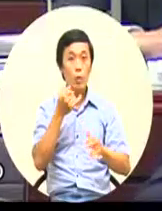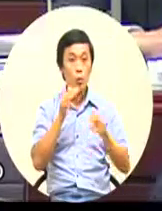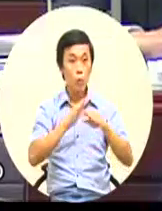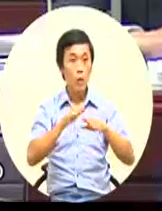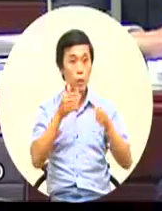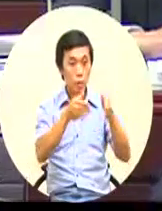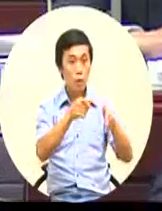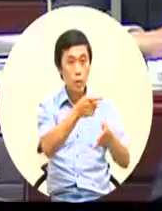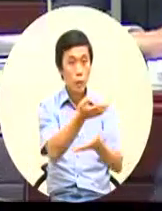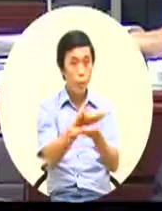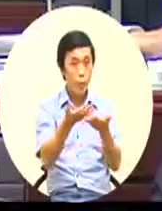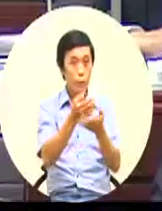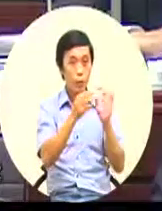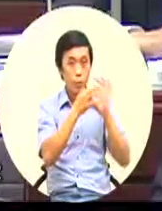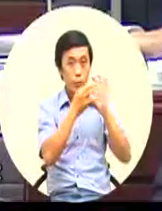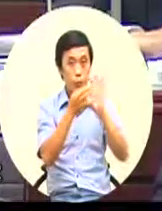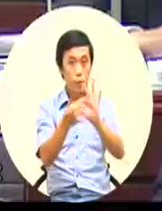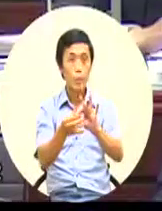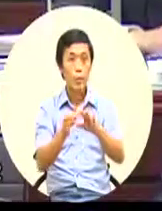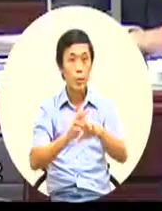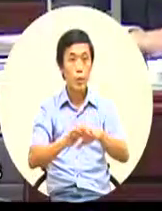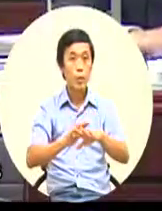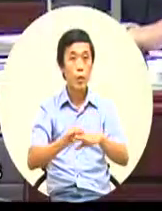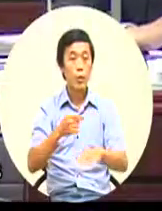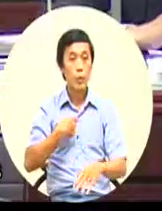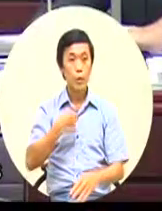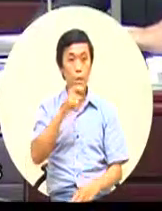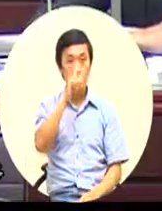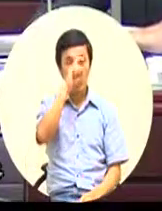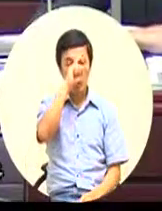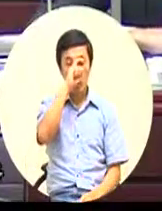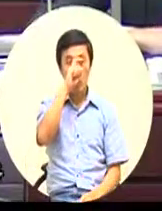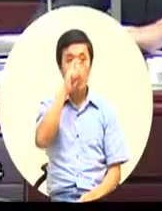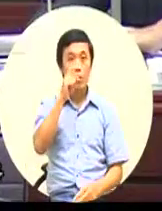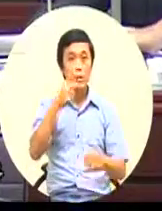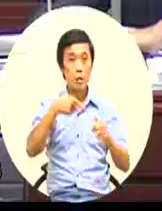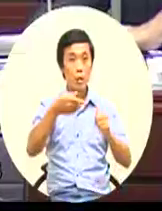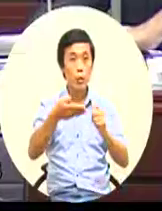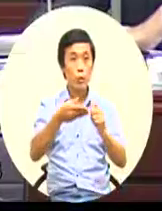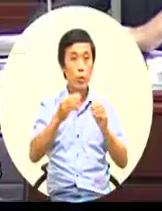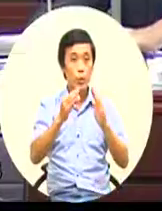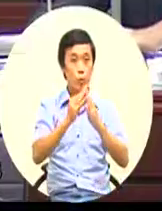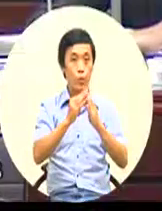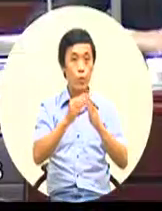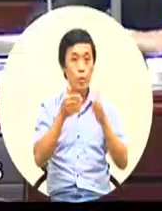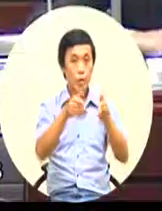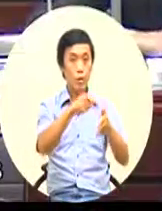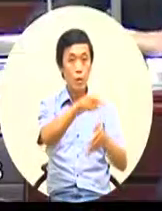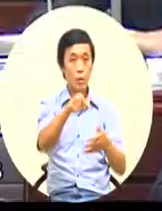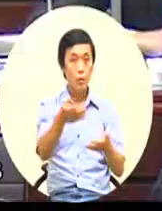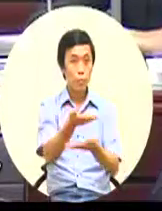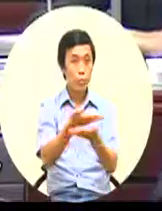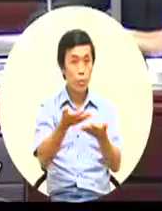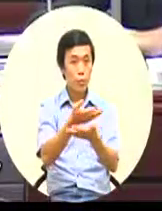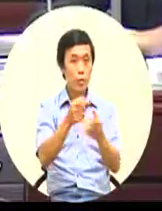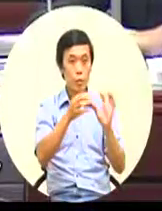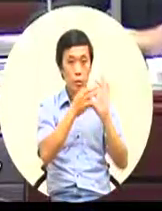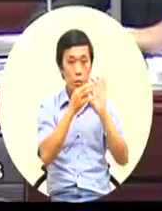哦，第二个抗战，吼、哦，我也希望教育局继续较用沟通，啊，希望